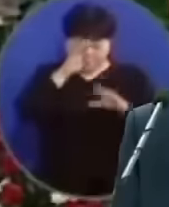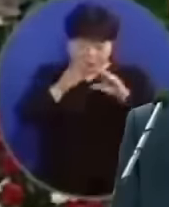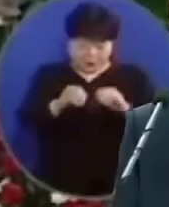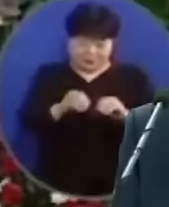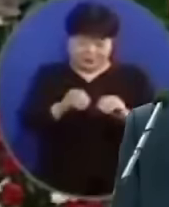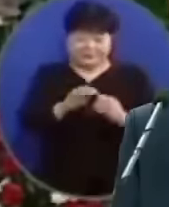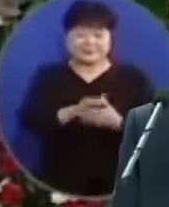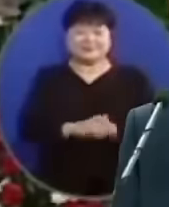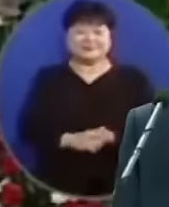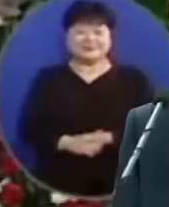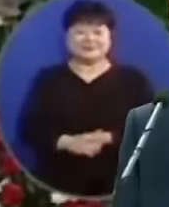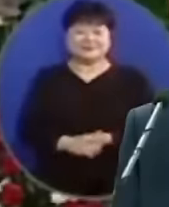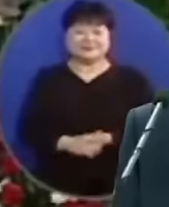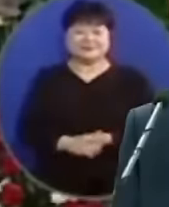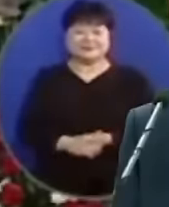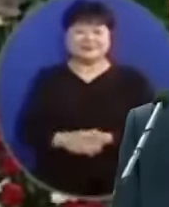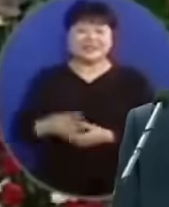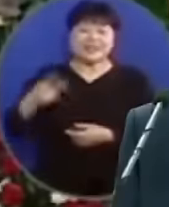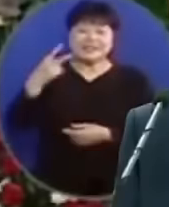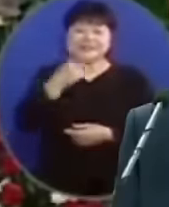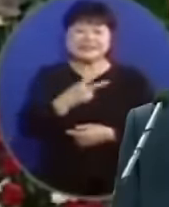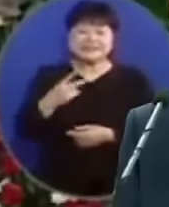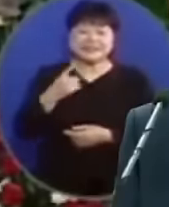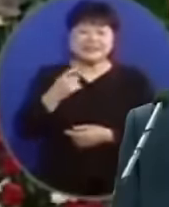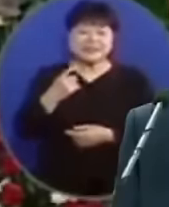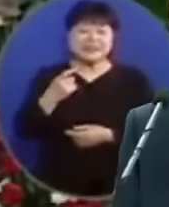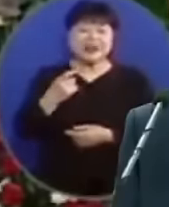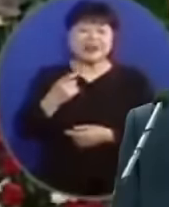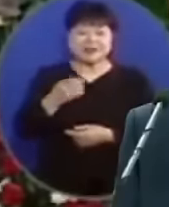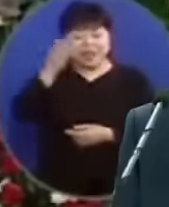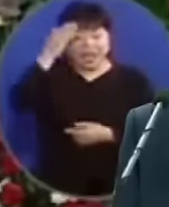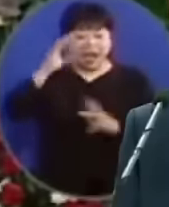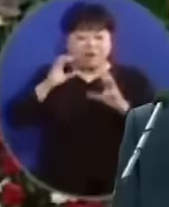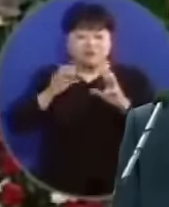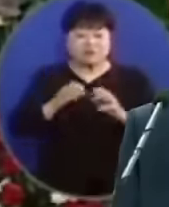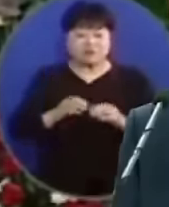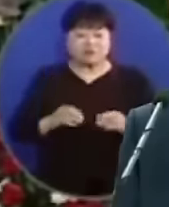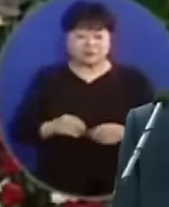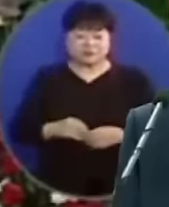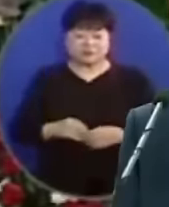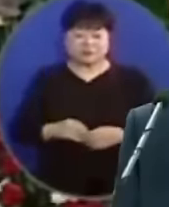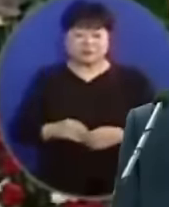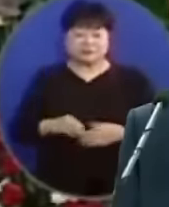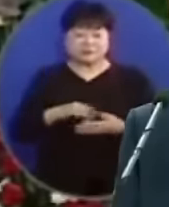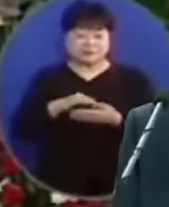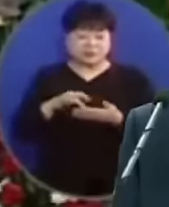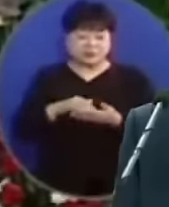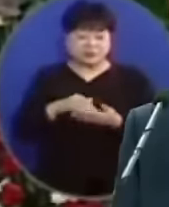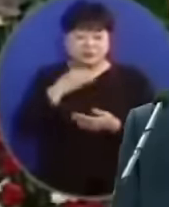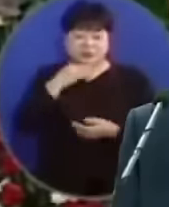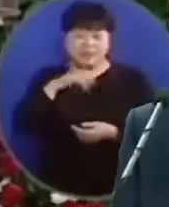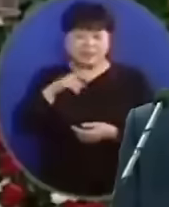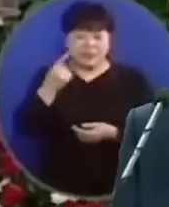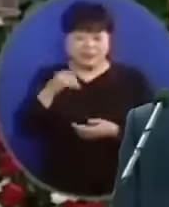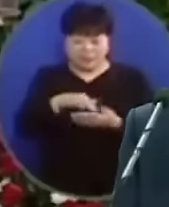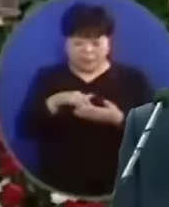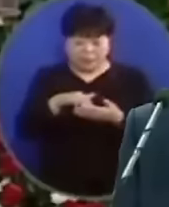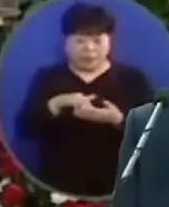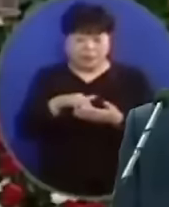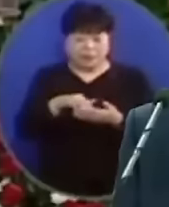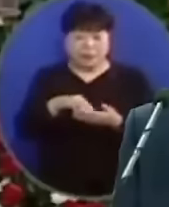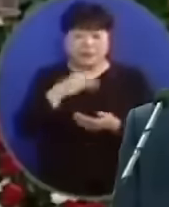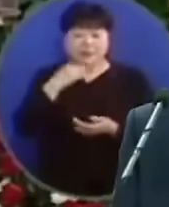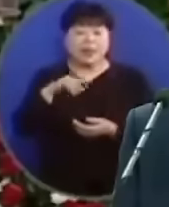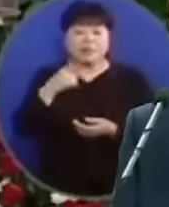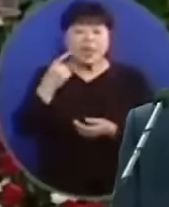실제로 2011년 우리나라 인구주택총조사에서 100세 이상 고령자를 조사했는데 조사 결과